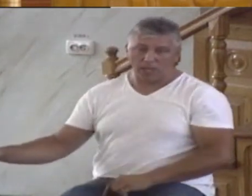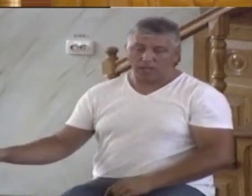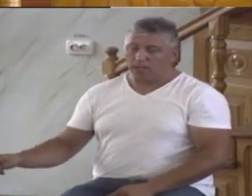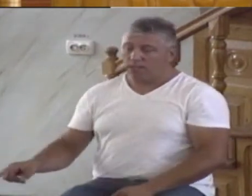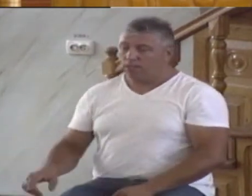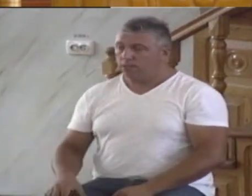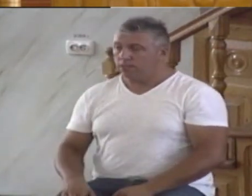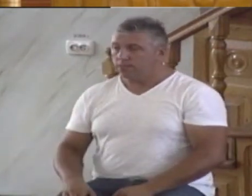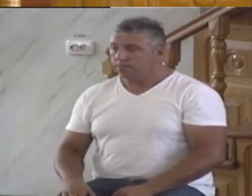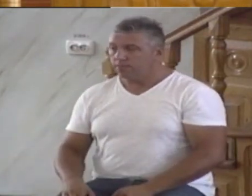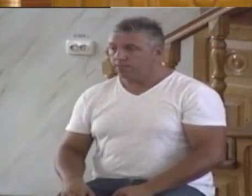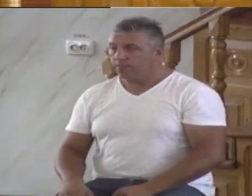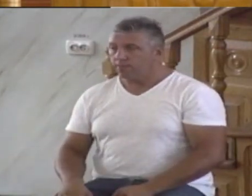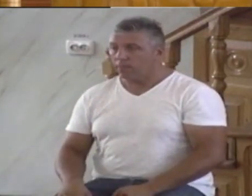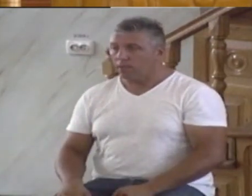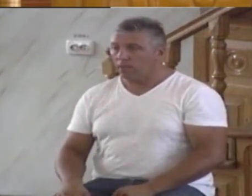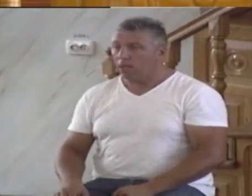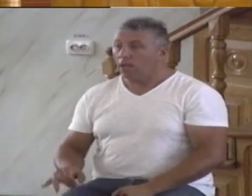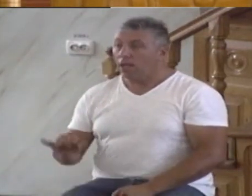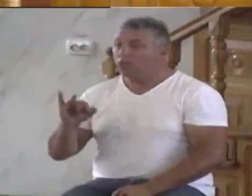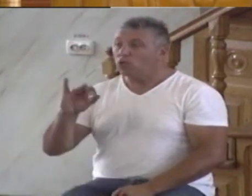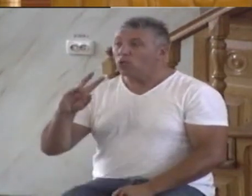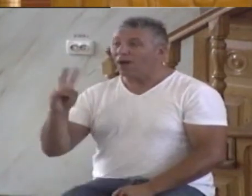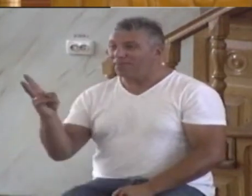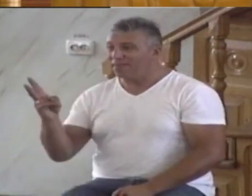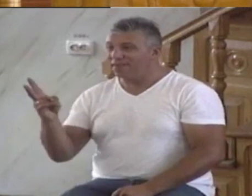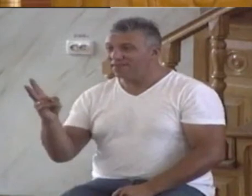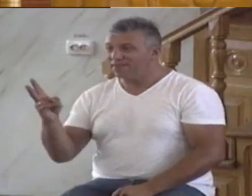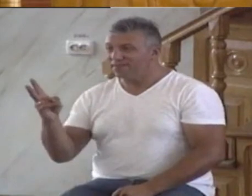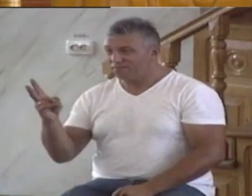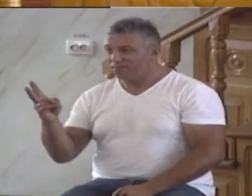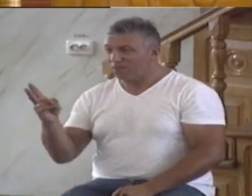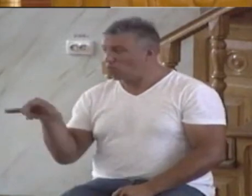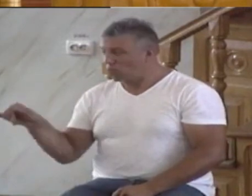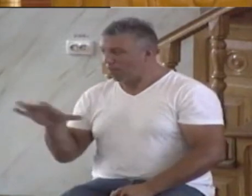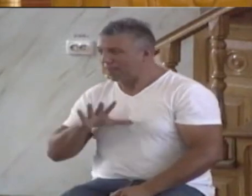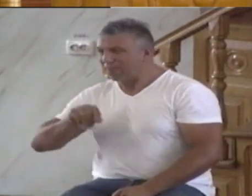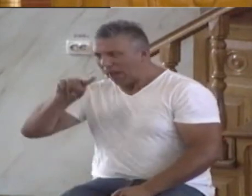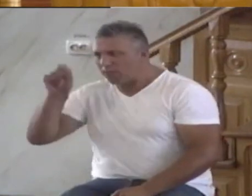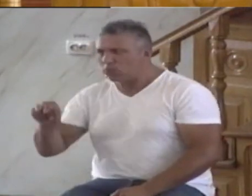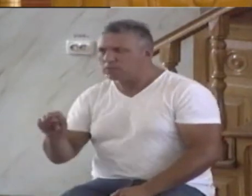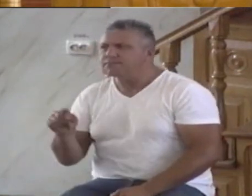Ответ на этот вопрос Иоанн получил уже там.